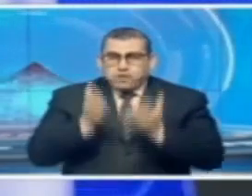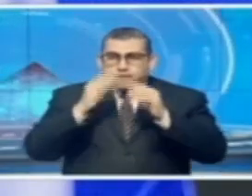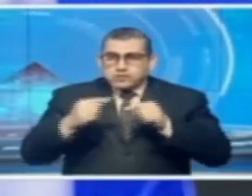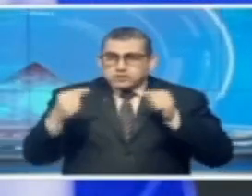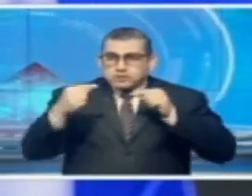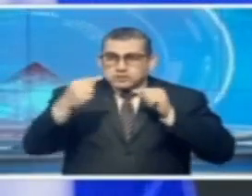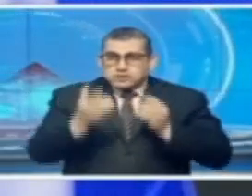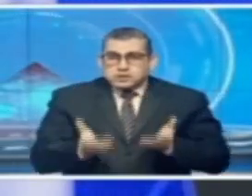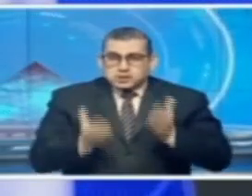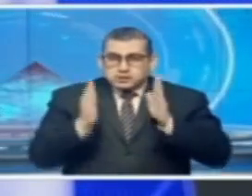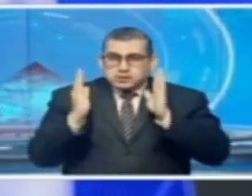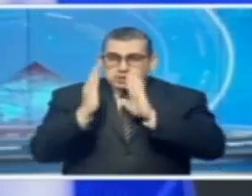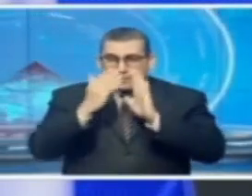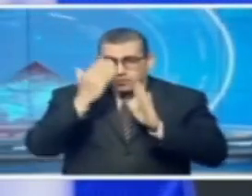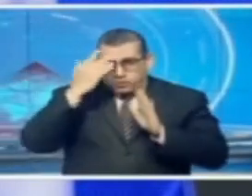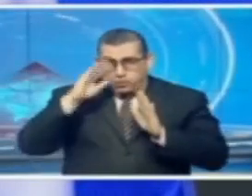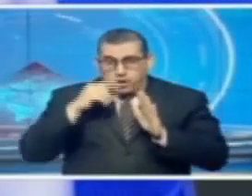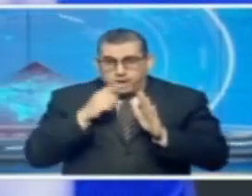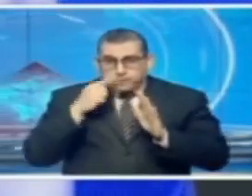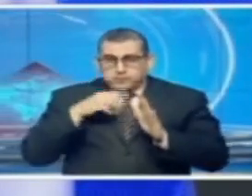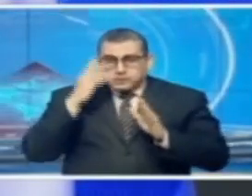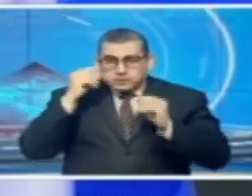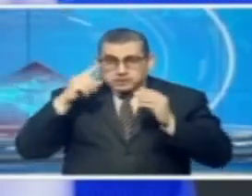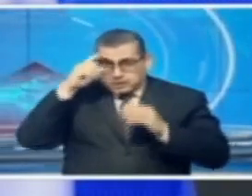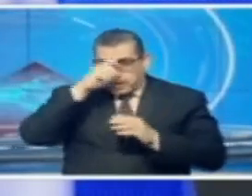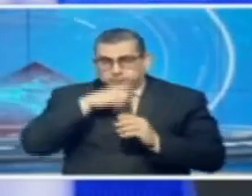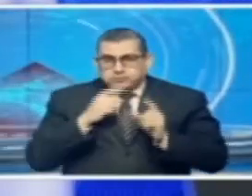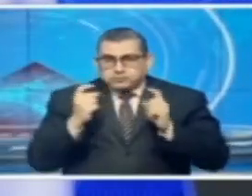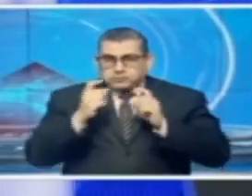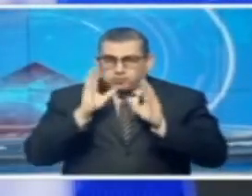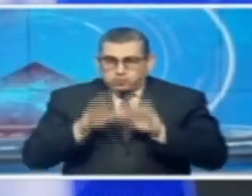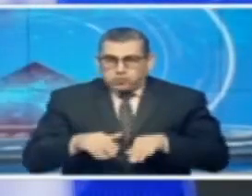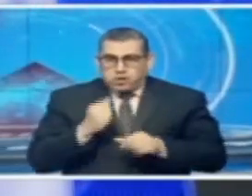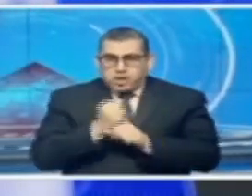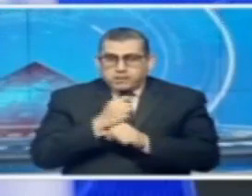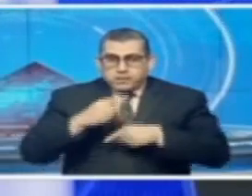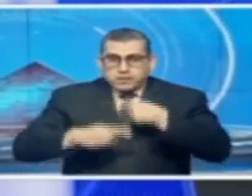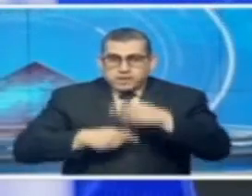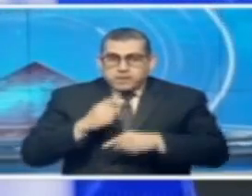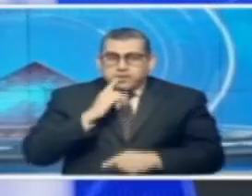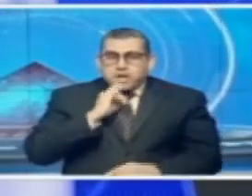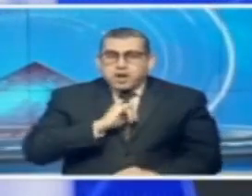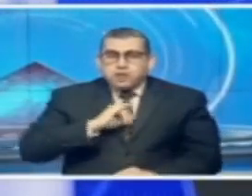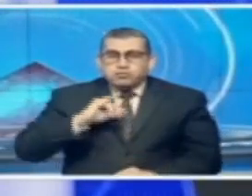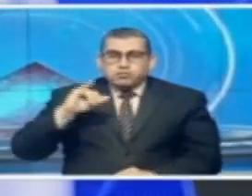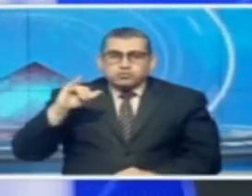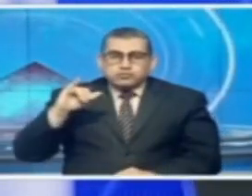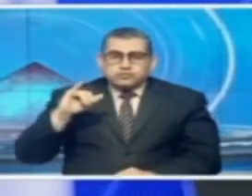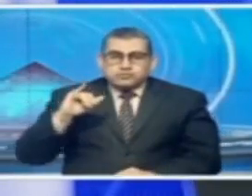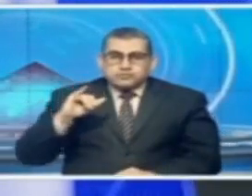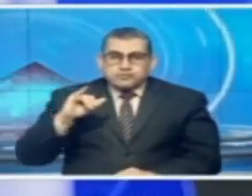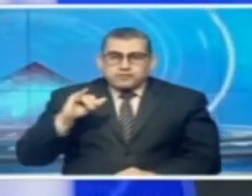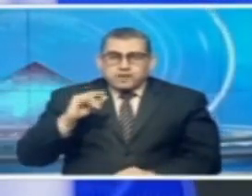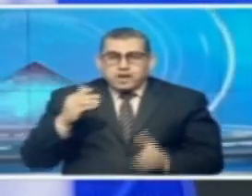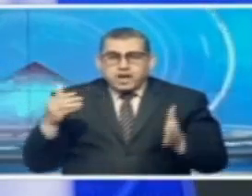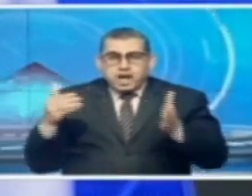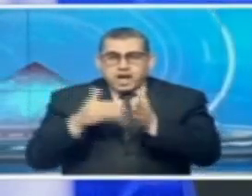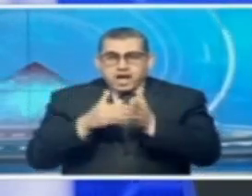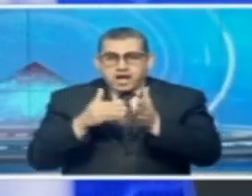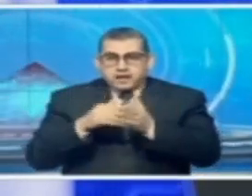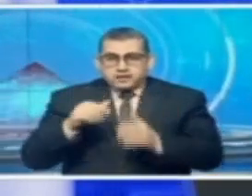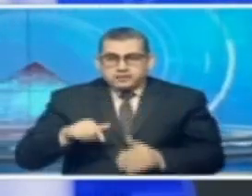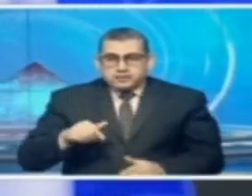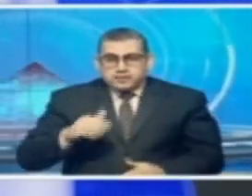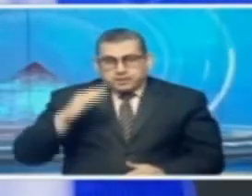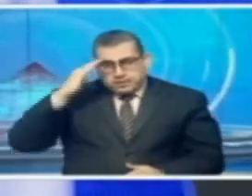التحديات ومهما كانت الصعوبات، ودائما وأبدا وأخيرا